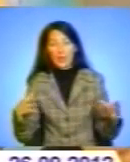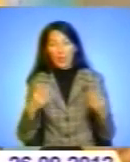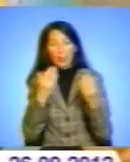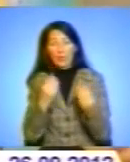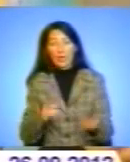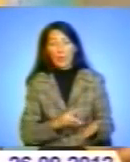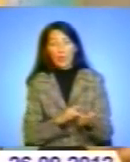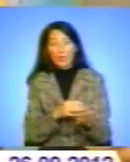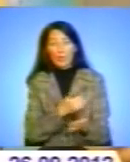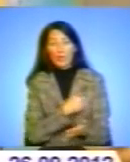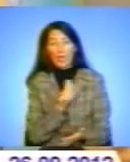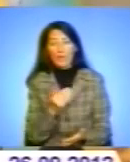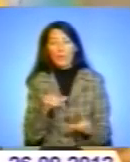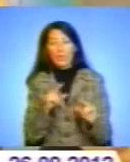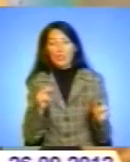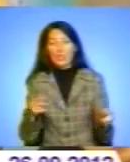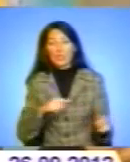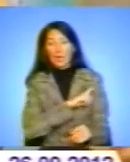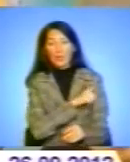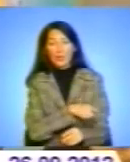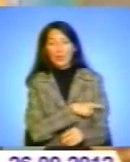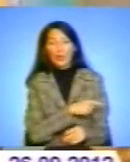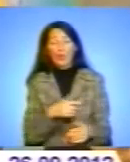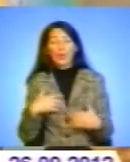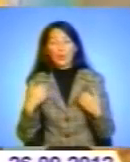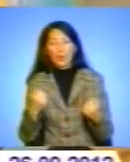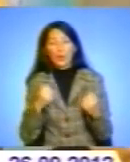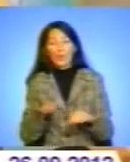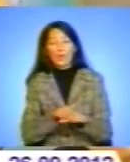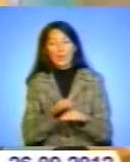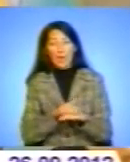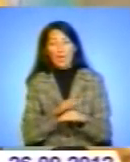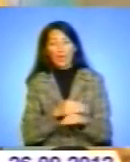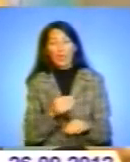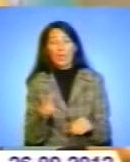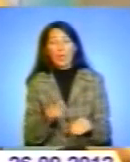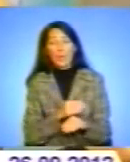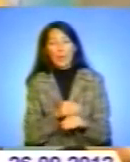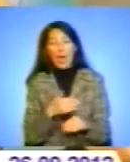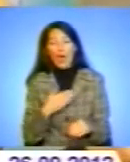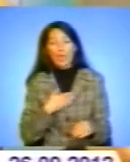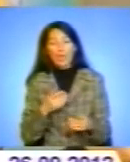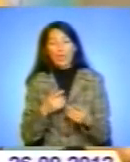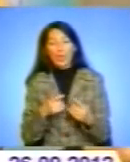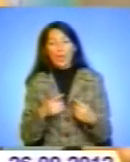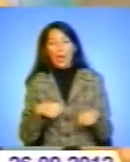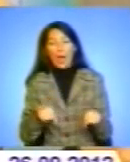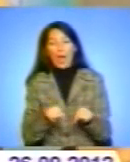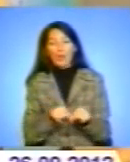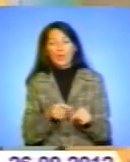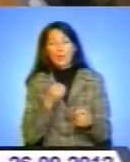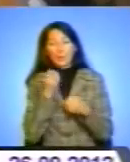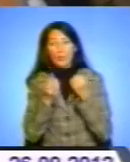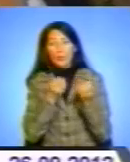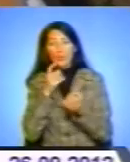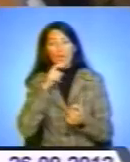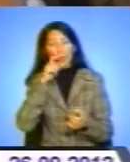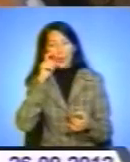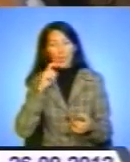Бажаю вам щастя міцного, здоров'я, злагоди, любові і на благо нашої галузі процвітання в нашій Україні.